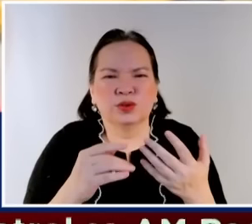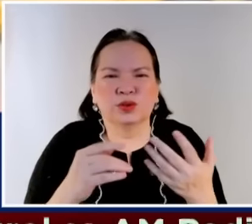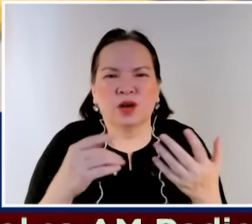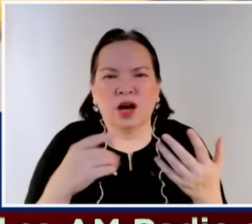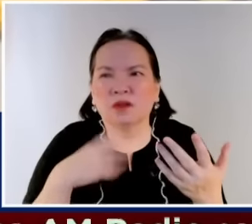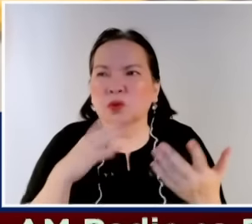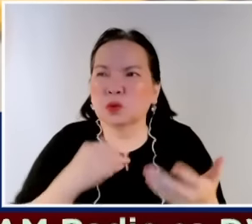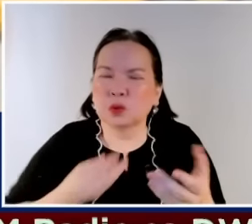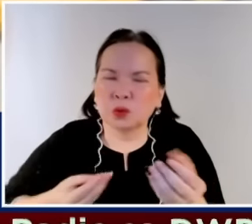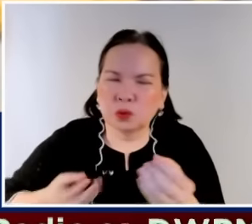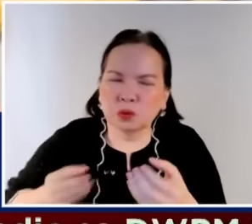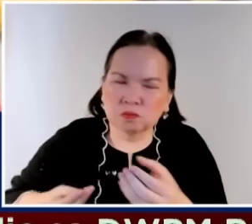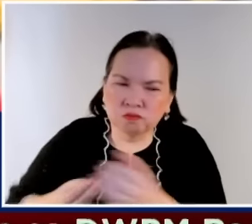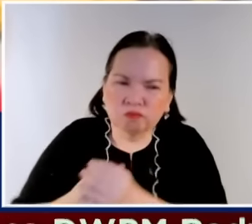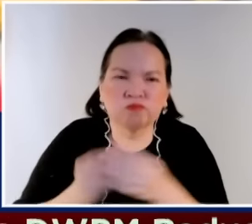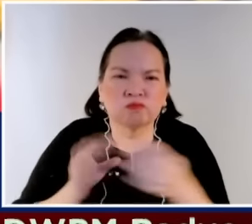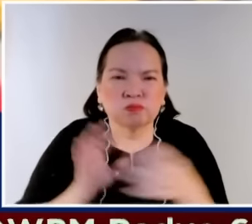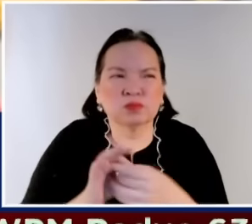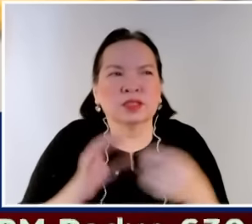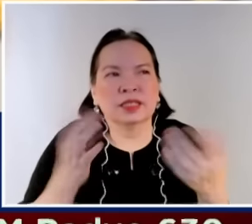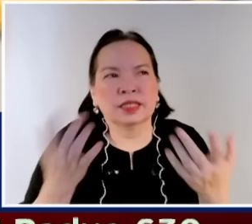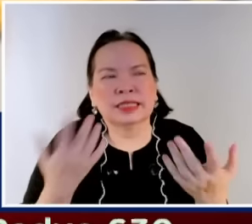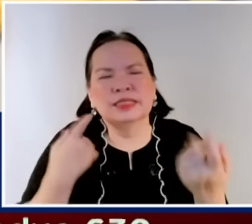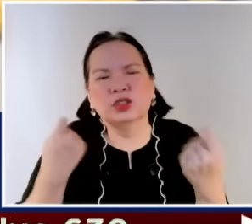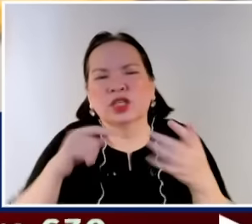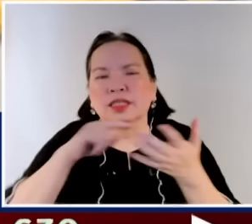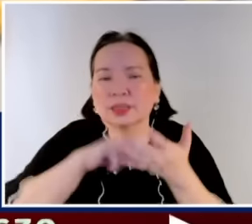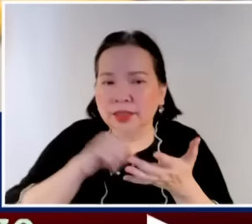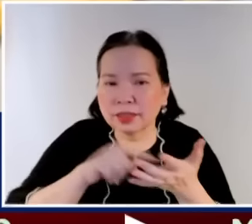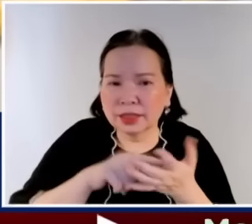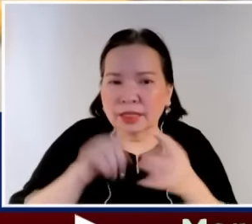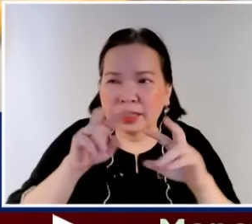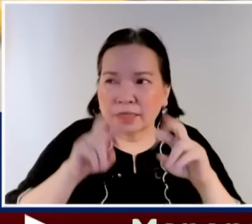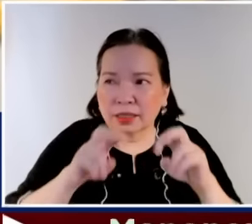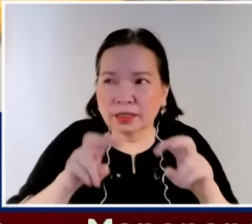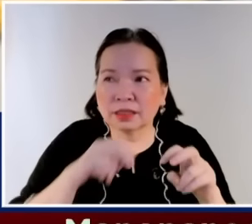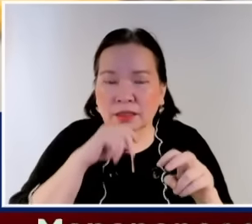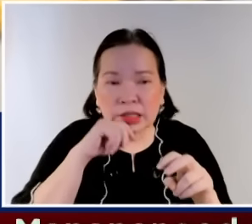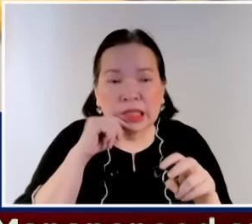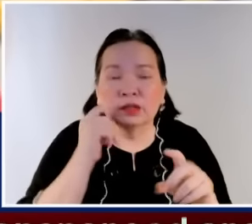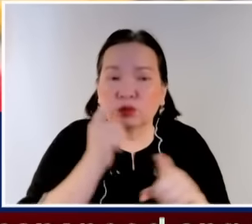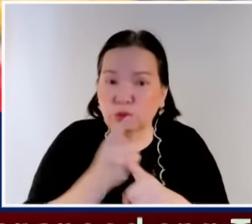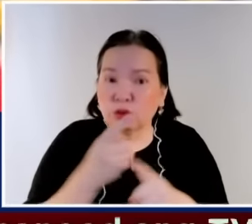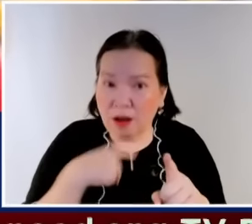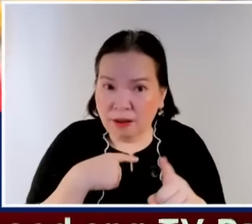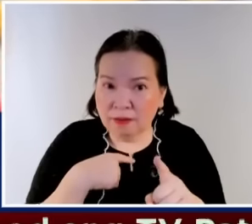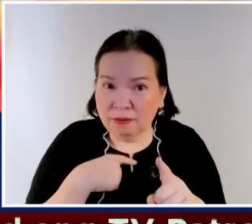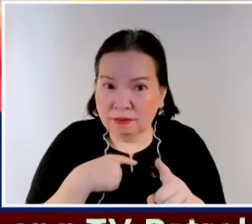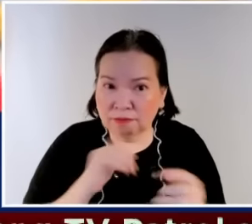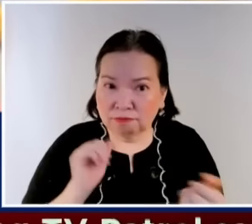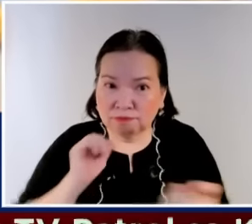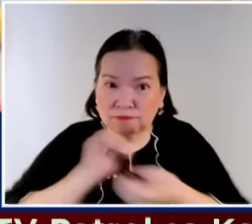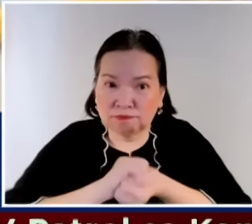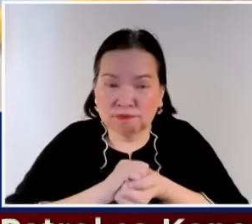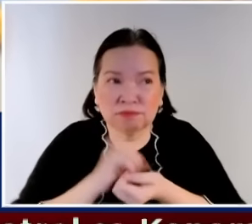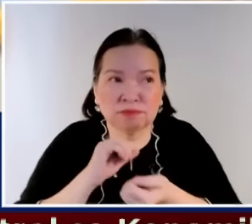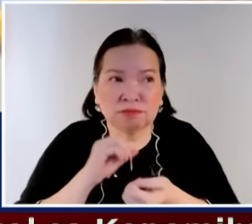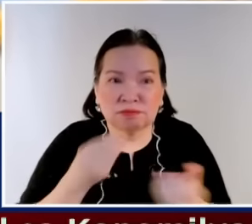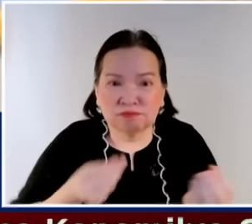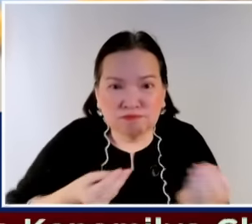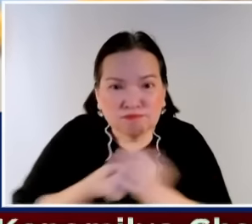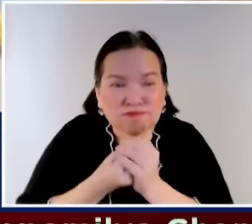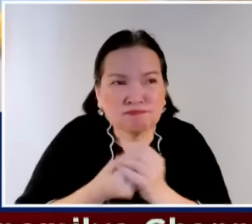ba, whatever. No? So, yun ang inquiry natin. Dapat malaman natin kung meron ba talaga mga kasabwat. Kasi ang laki nitong barko, paano